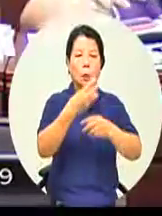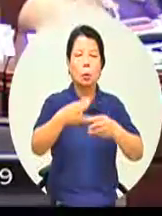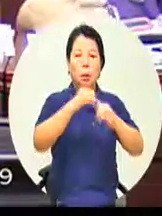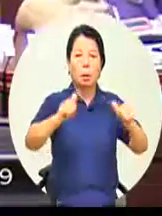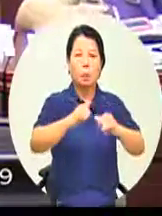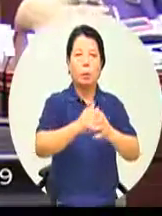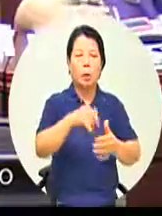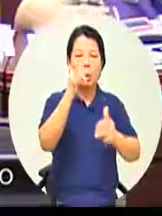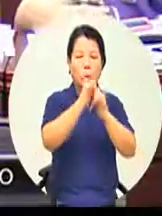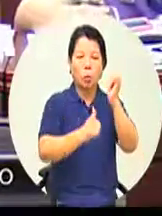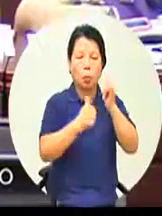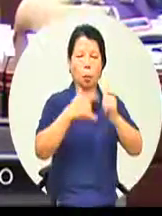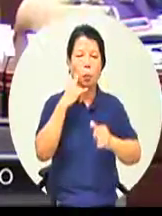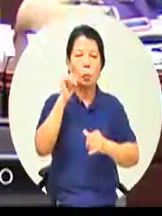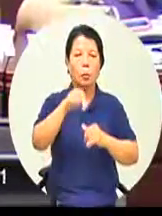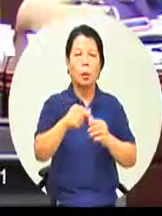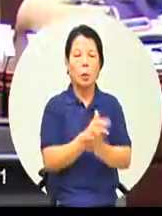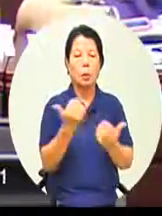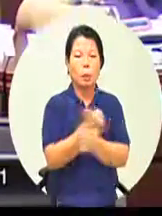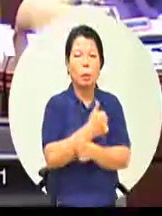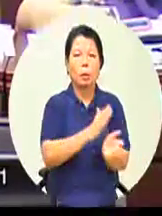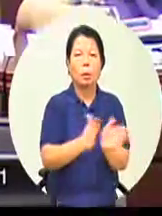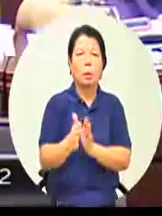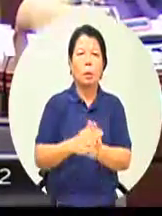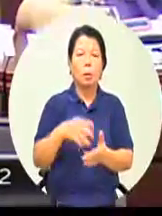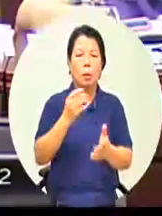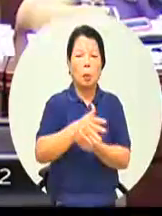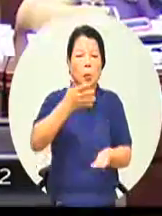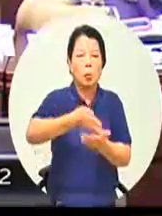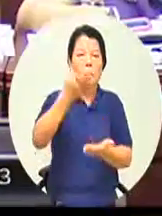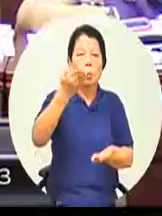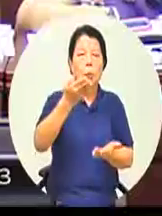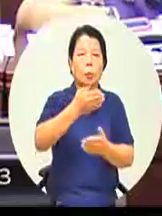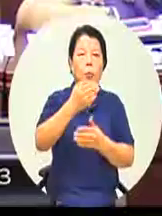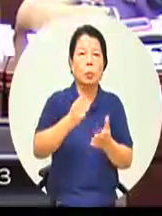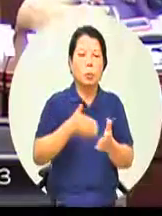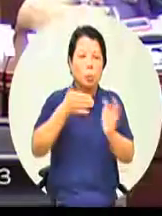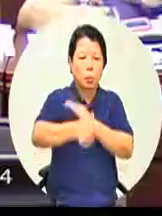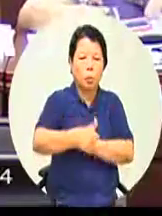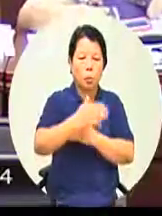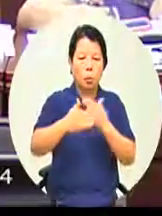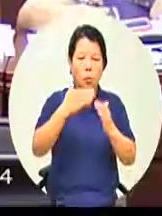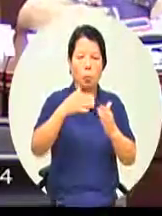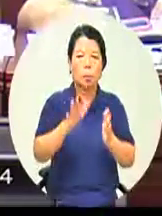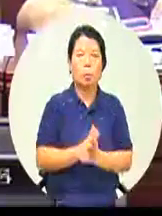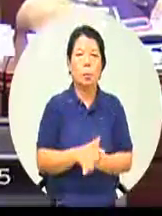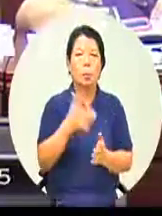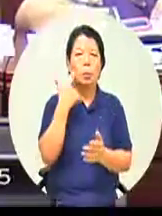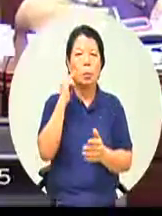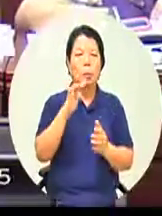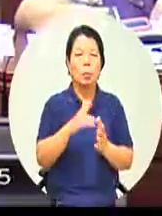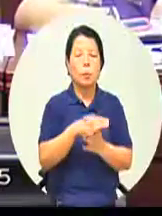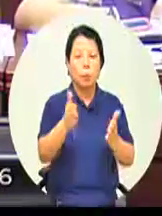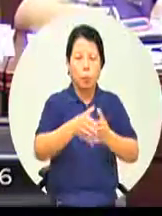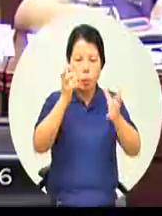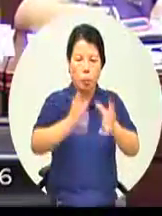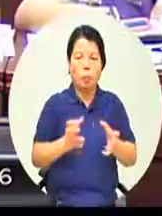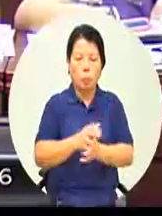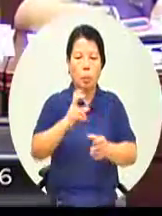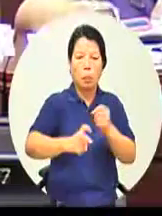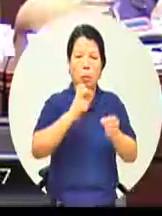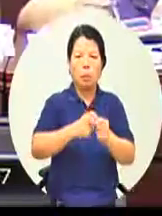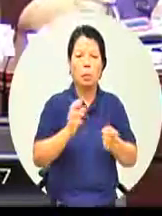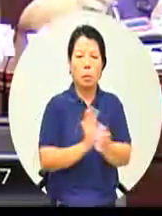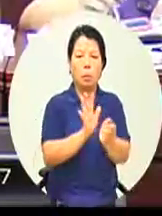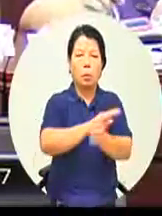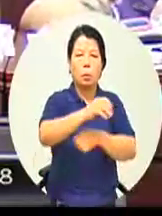们查询，她确实有代课代班9次进到学校，但是这个学校的父母成长团体已经成立20年，推动